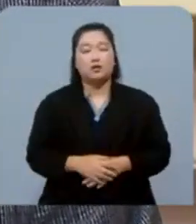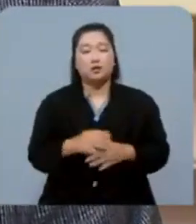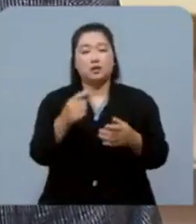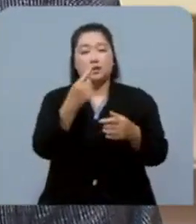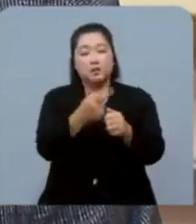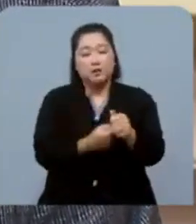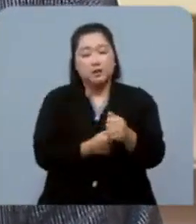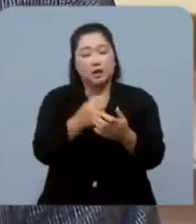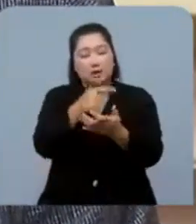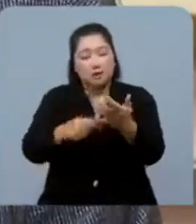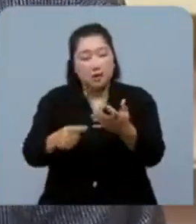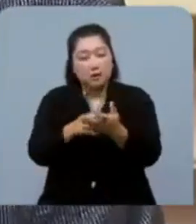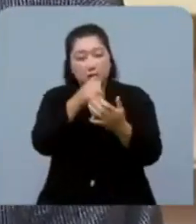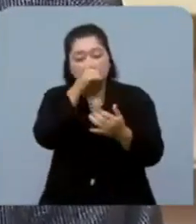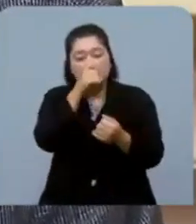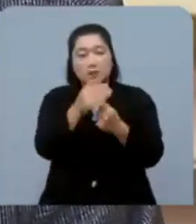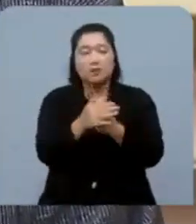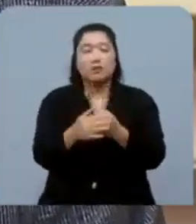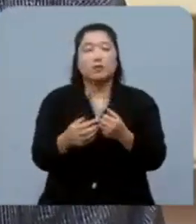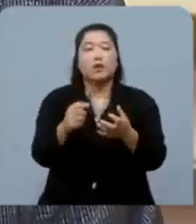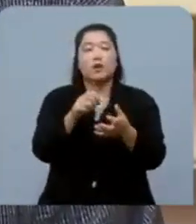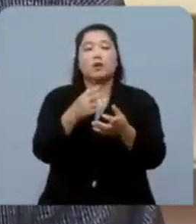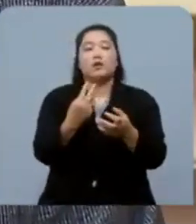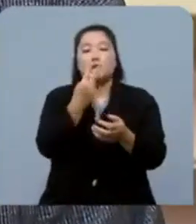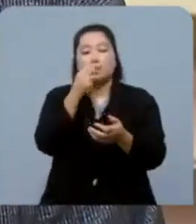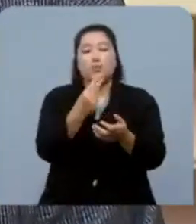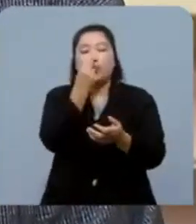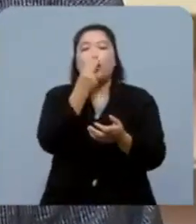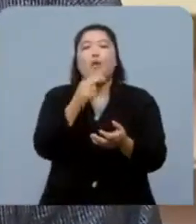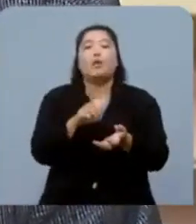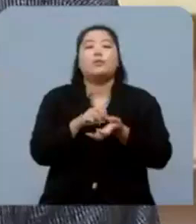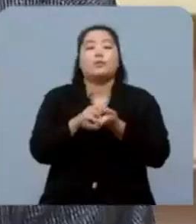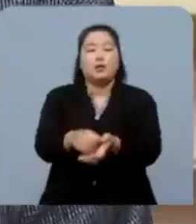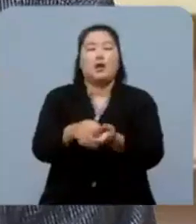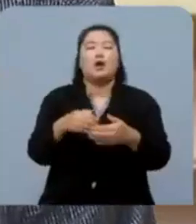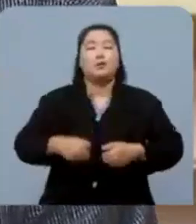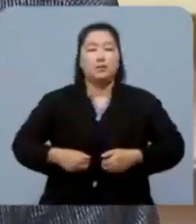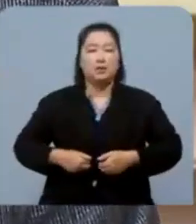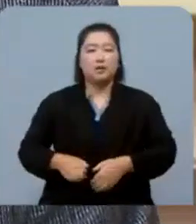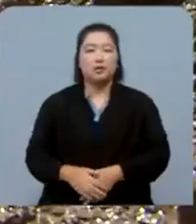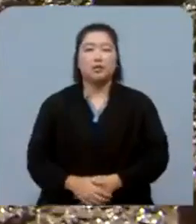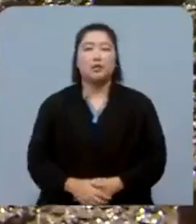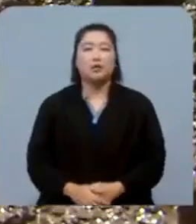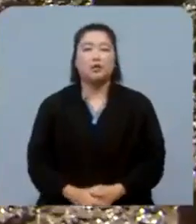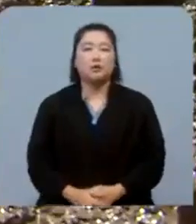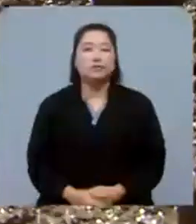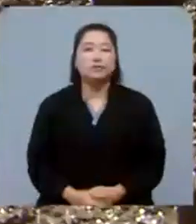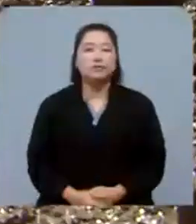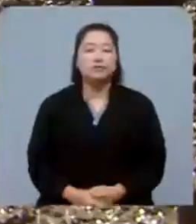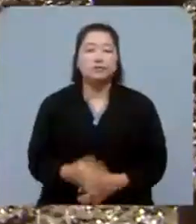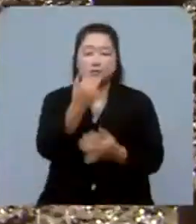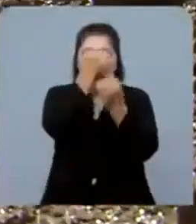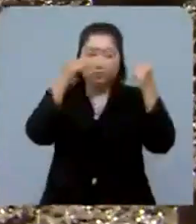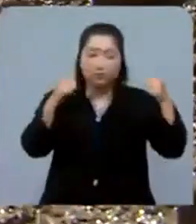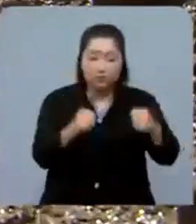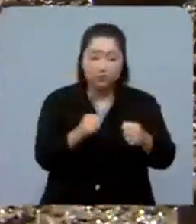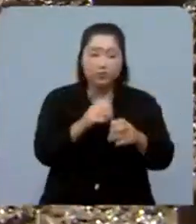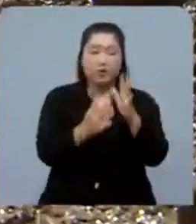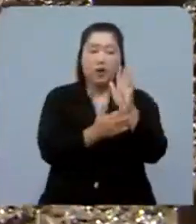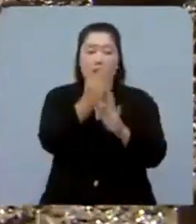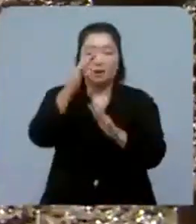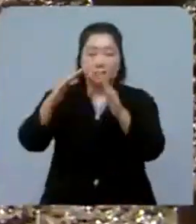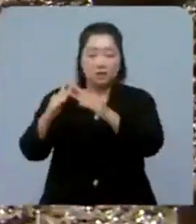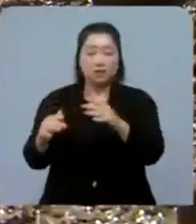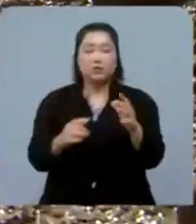자연재해를 받을 수 있기 때문에 이 작물재해 보험에 좀 적극적으로 가입을. 충청북도와 각 시군은